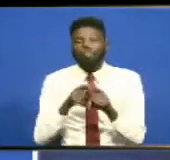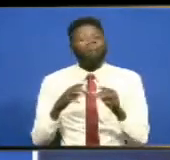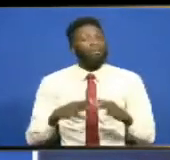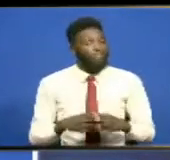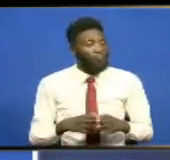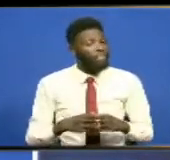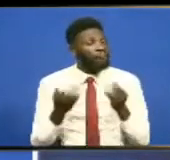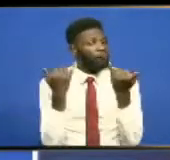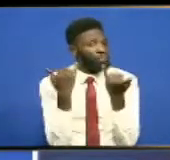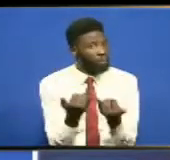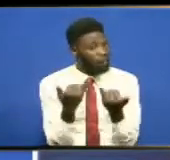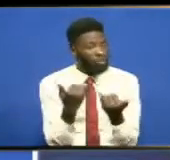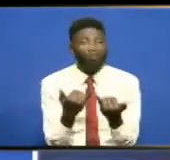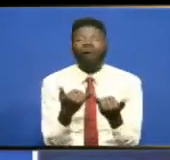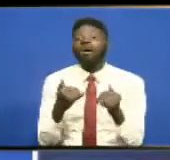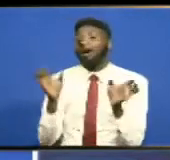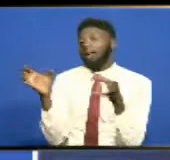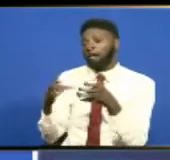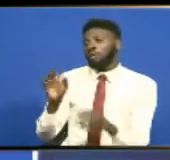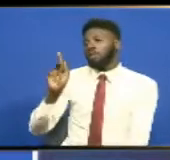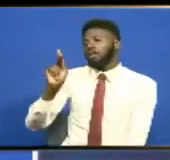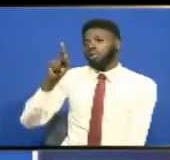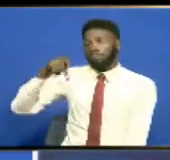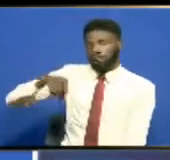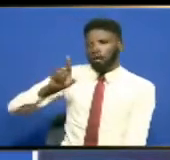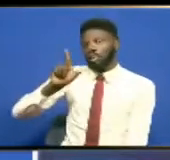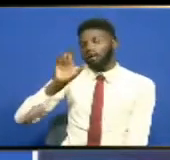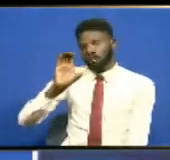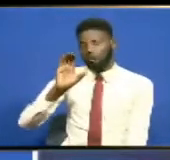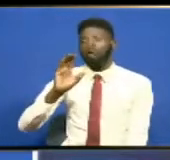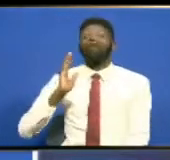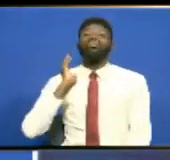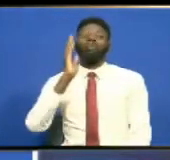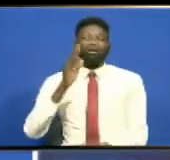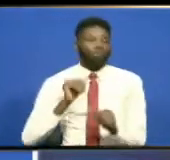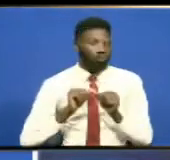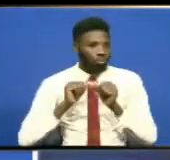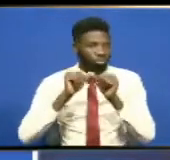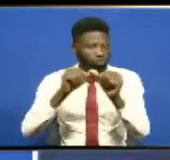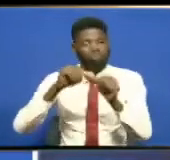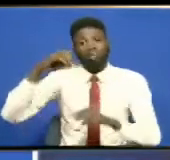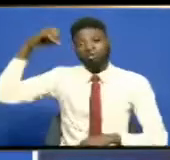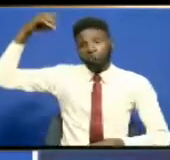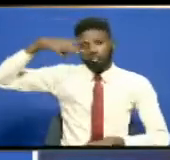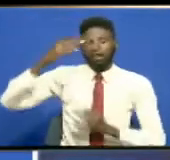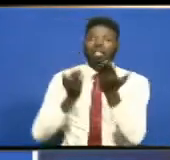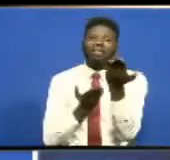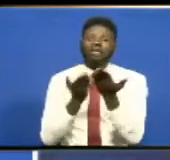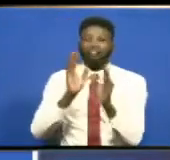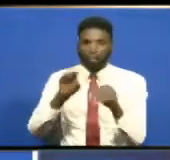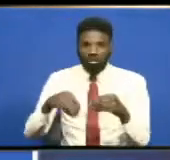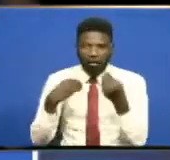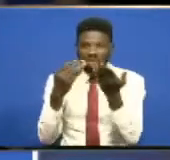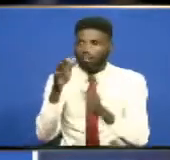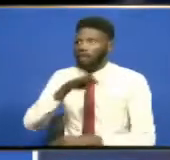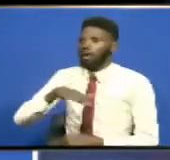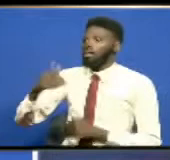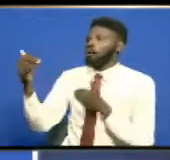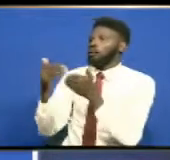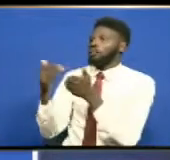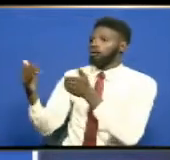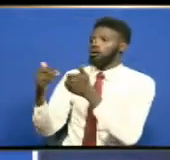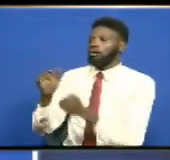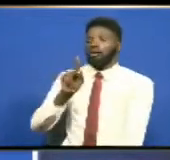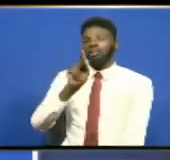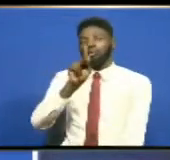ni kwamba kampuni ya Kenya Power kwa hivi sasa itaendeleza shughuli ya kutoa umeme katika maeneo yaliyoko katika eneo la Kieni.